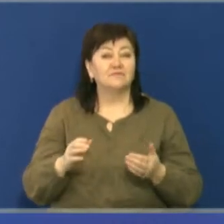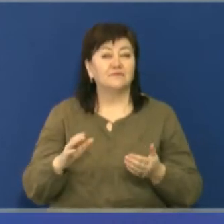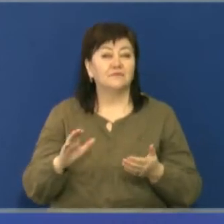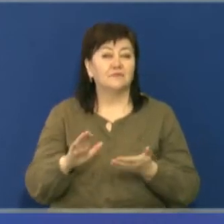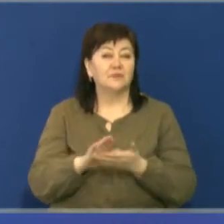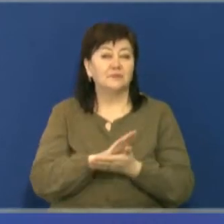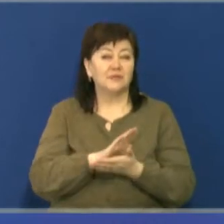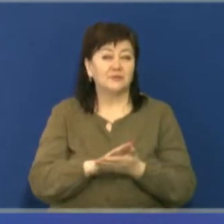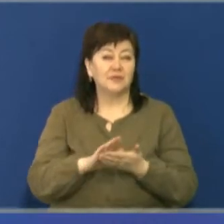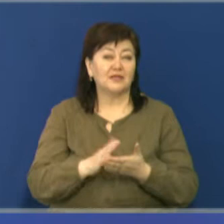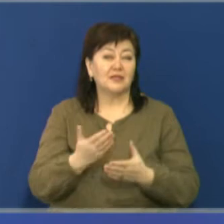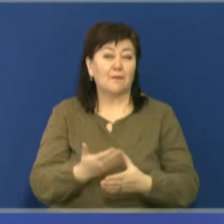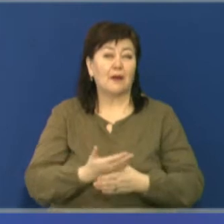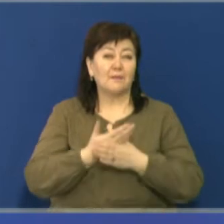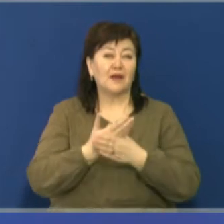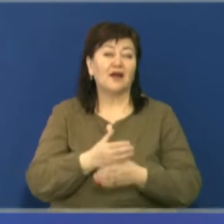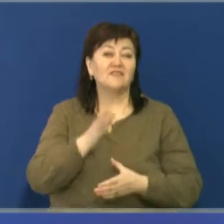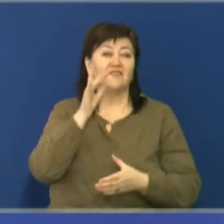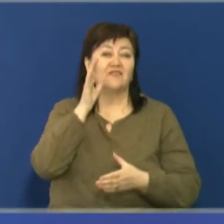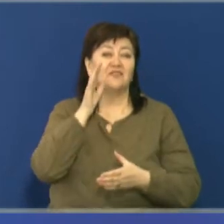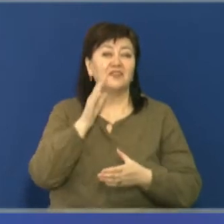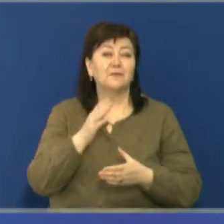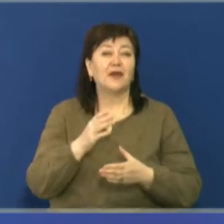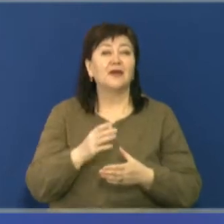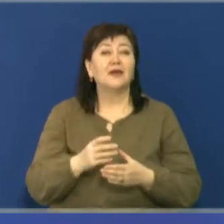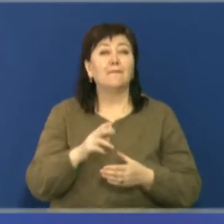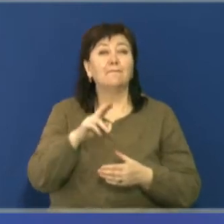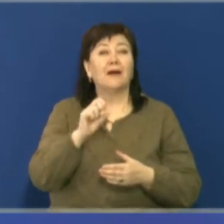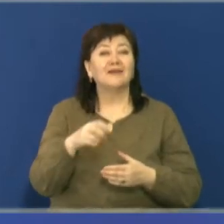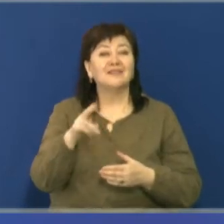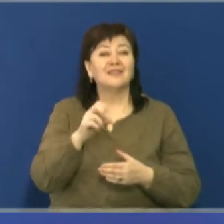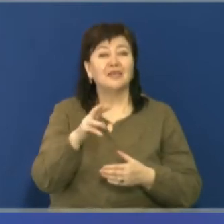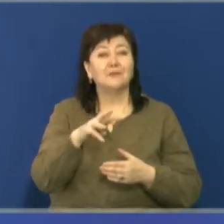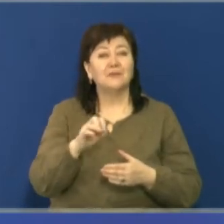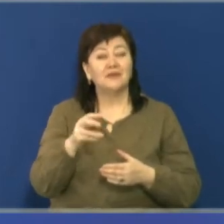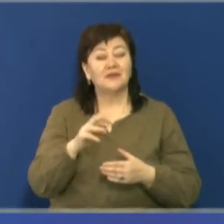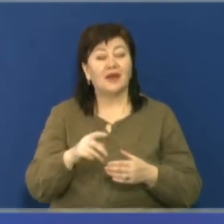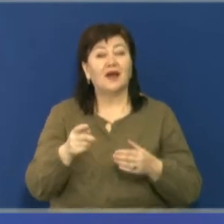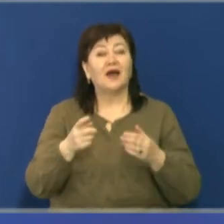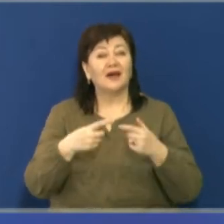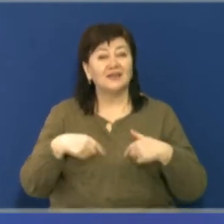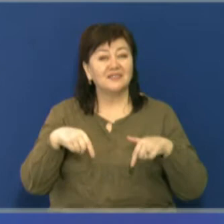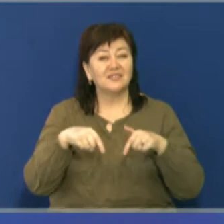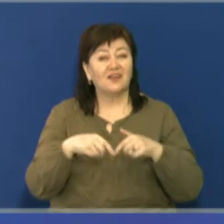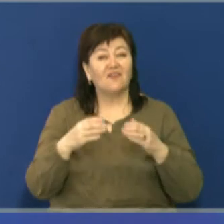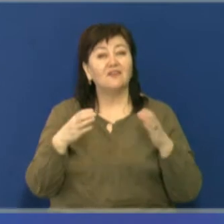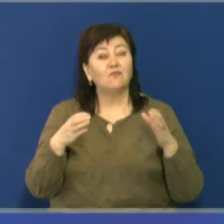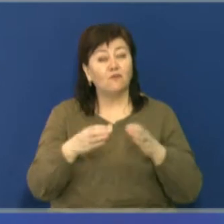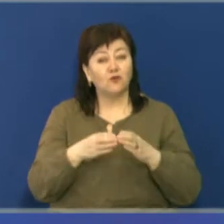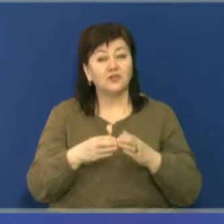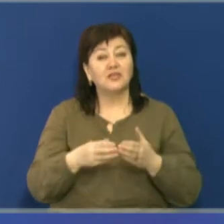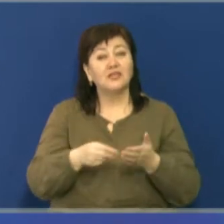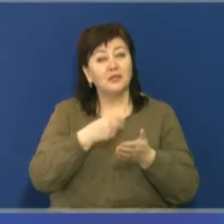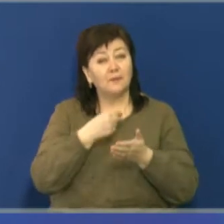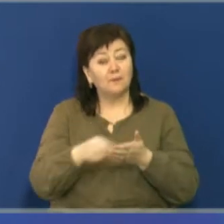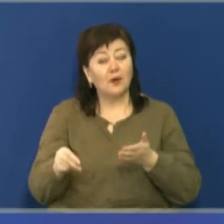қауымдастығы ұйымдастырды. Пандемия кезінде Дәурен достарымен бірге арнайы қор құрып, өкпені жасанды желдеткіш қондырғылары мен қымбат дәрі-дәрмек сатып